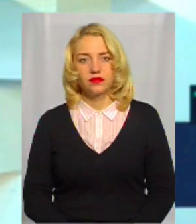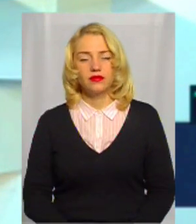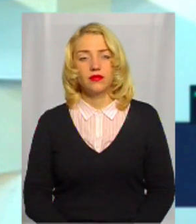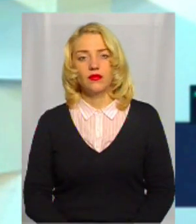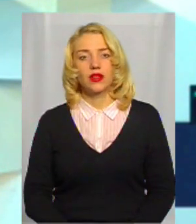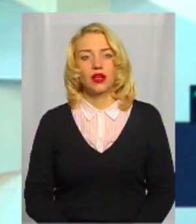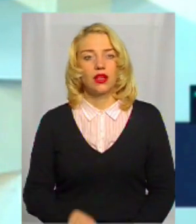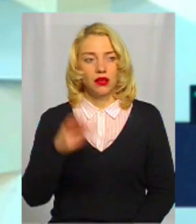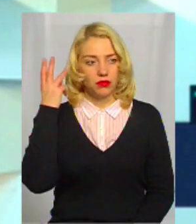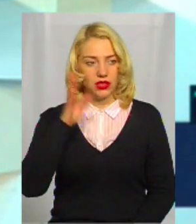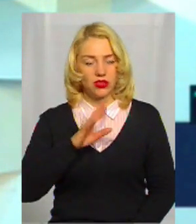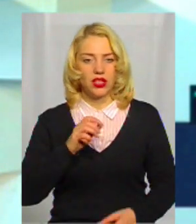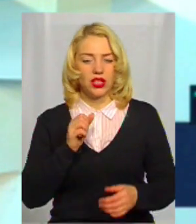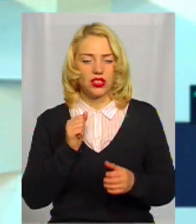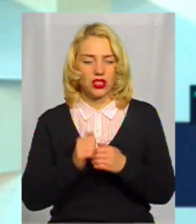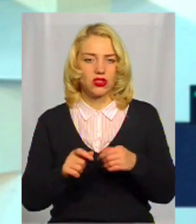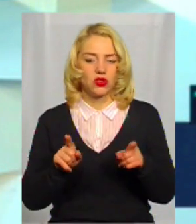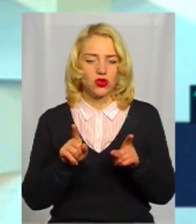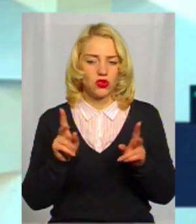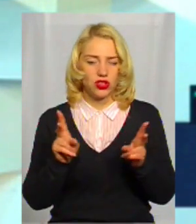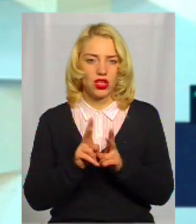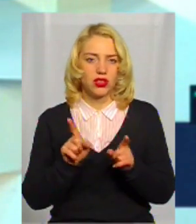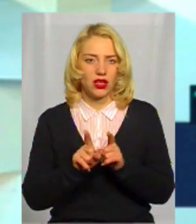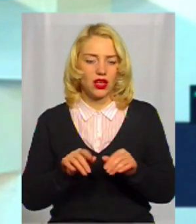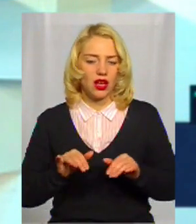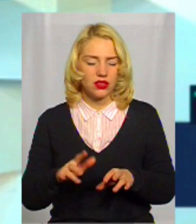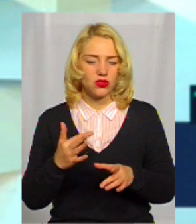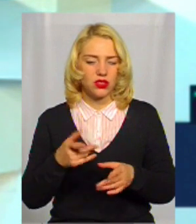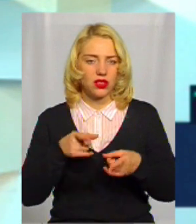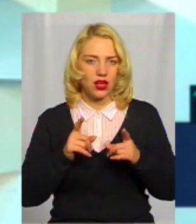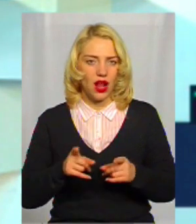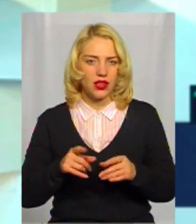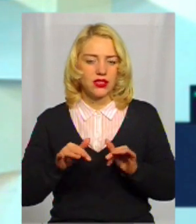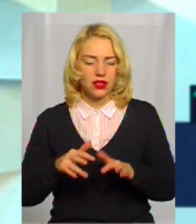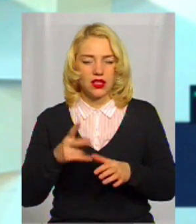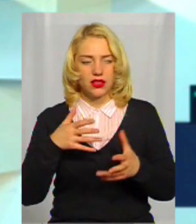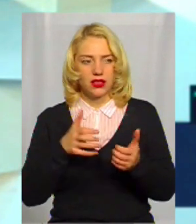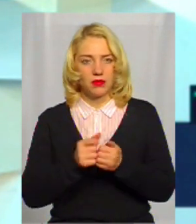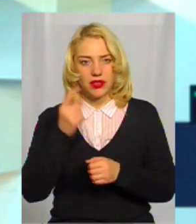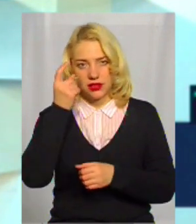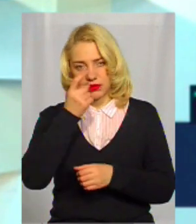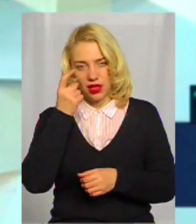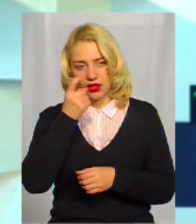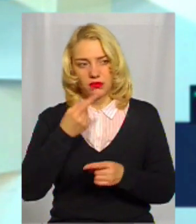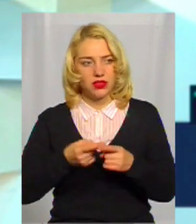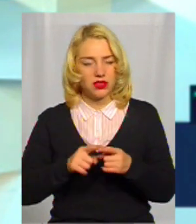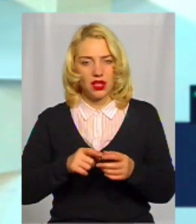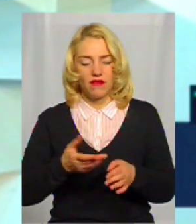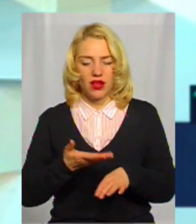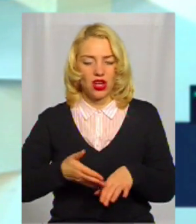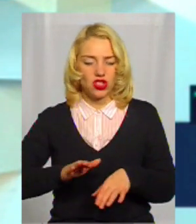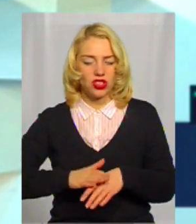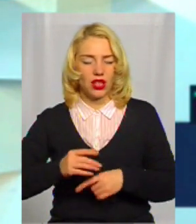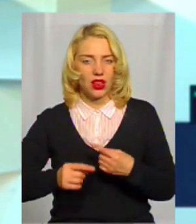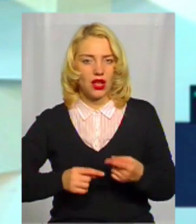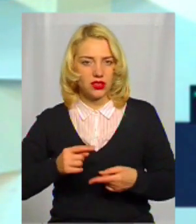часто зустрічали такого роду акції, оскільки реальна статистика показує, що ДТП з п'яними – це зазвичай тяжкі наслідки.